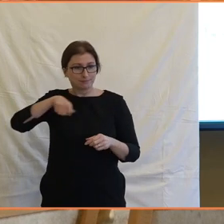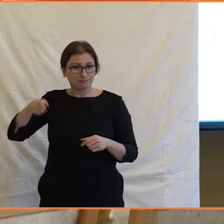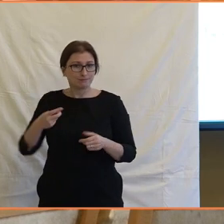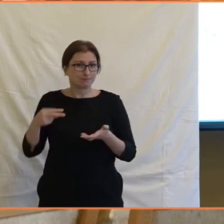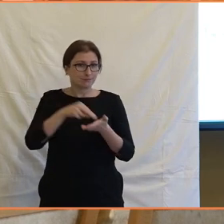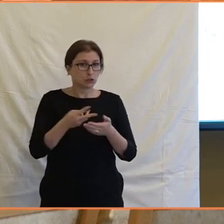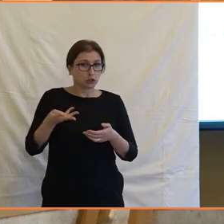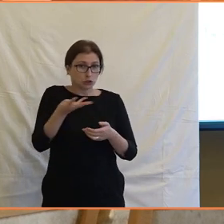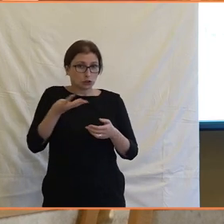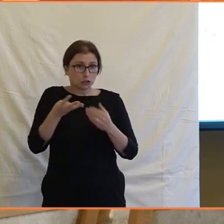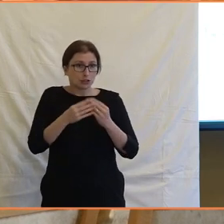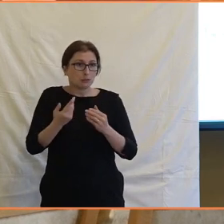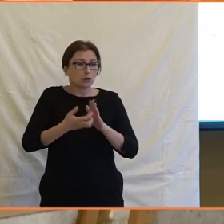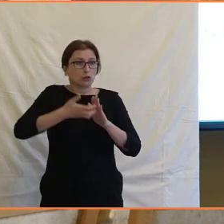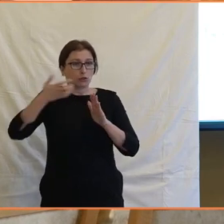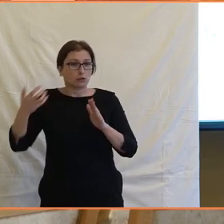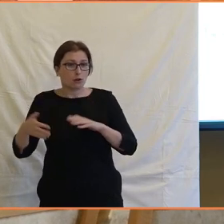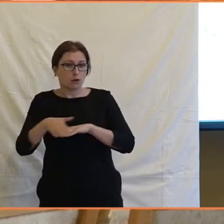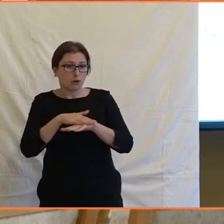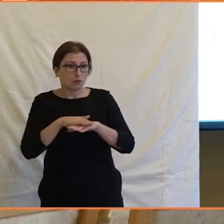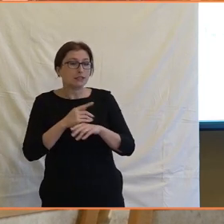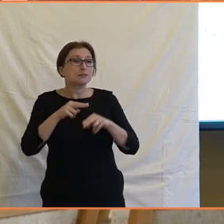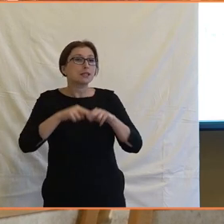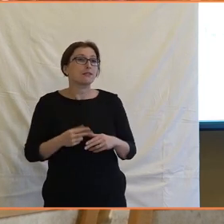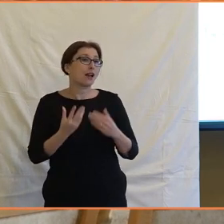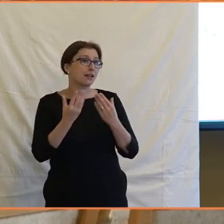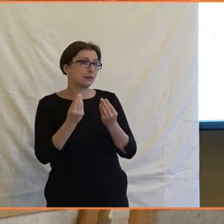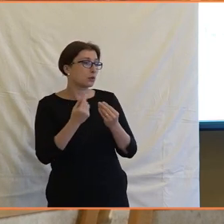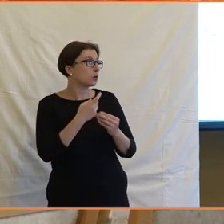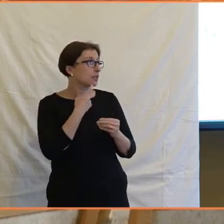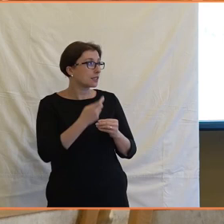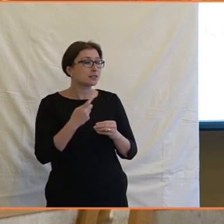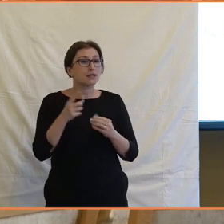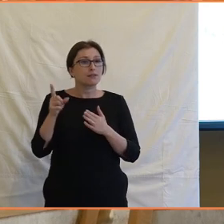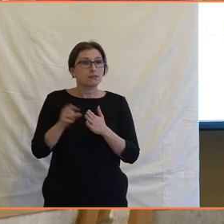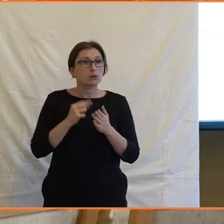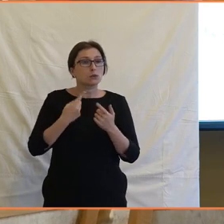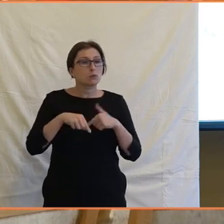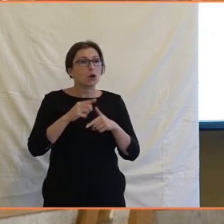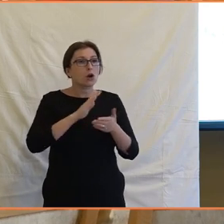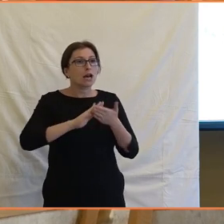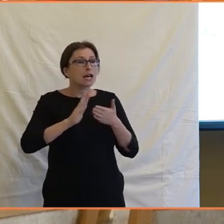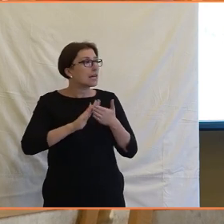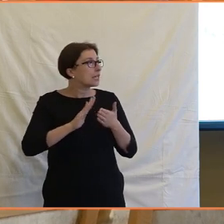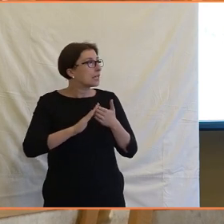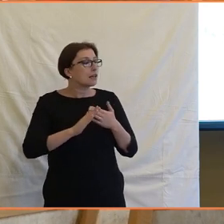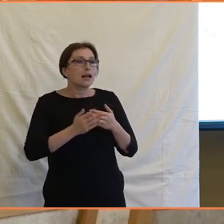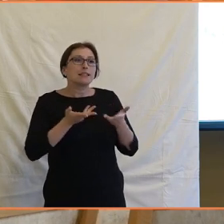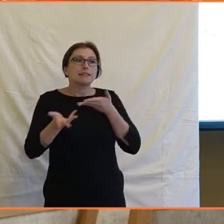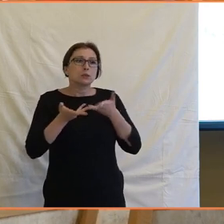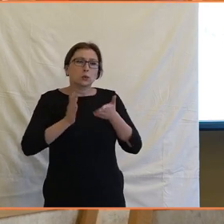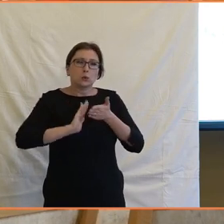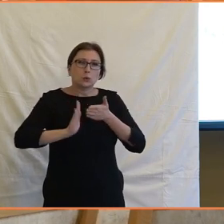teďka 4, takže se nám to trošku protáhlo a zbývá nám 10 minut, který bych ještě rád tady využil k rychlý úderný